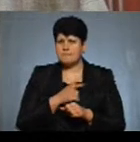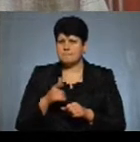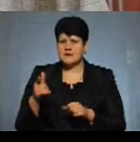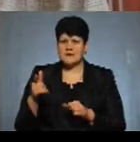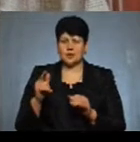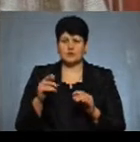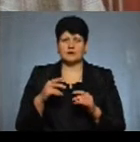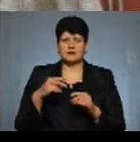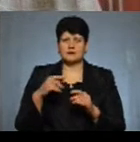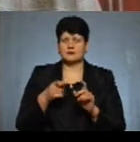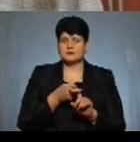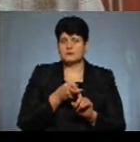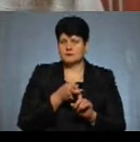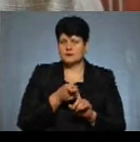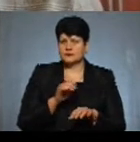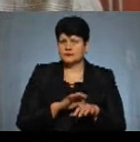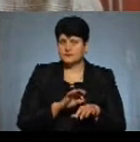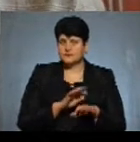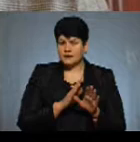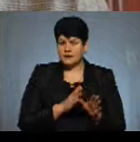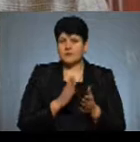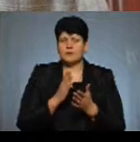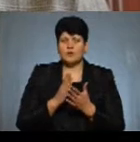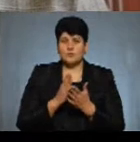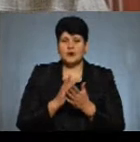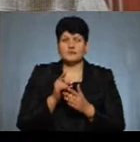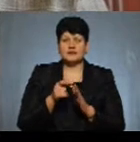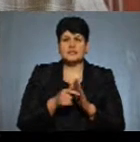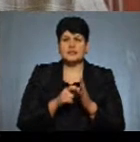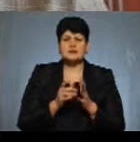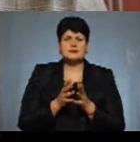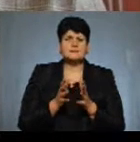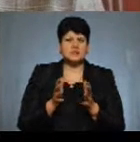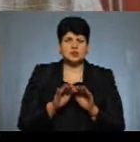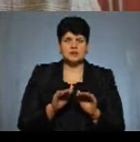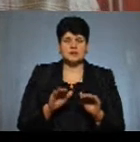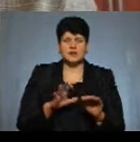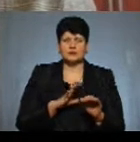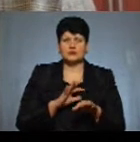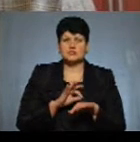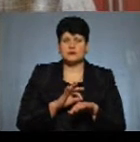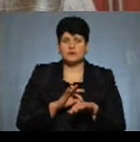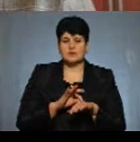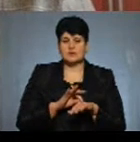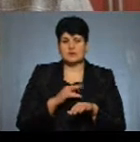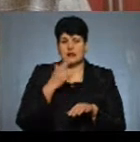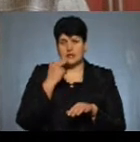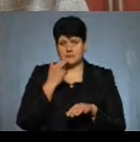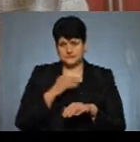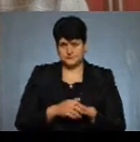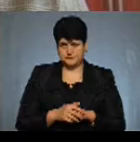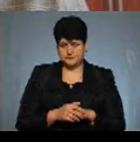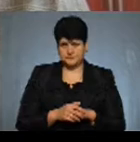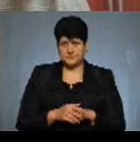період певного карантину, або маємо ті класи, де найбільше дітей було захворіло на власне